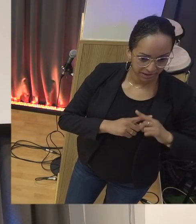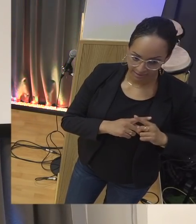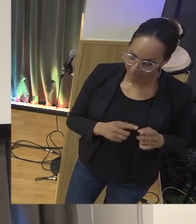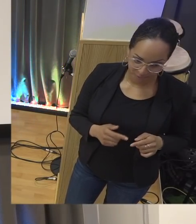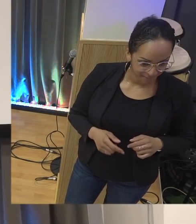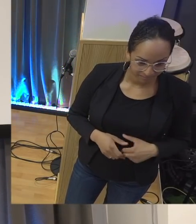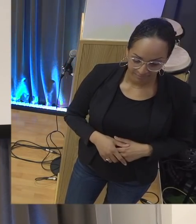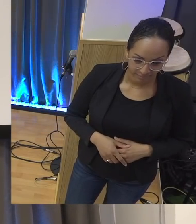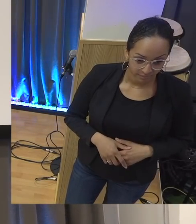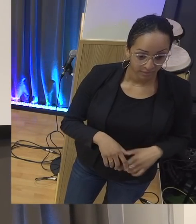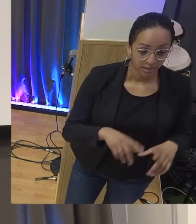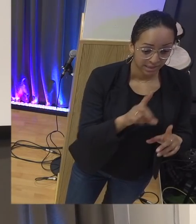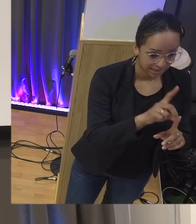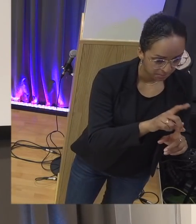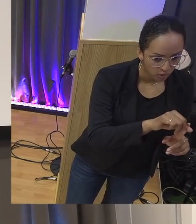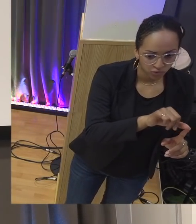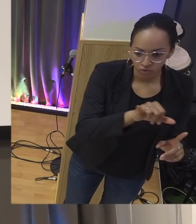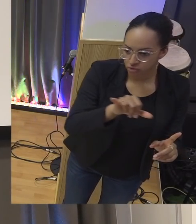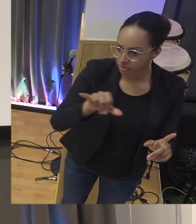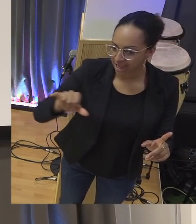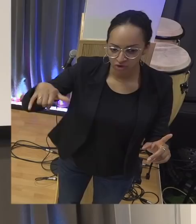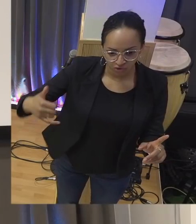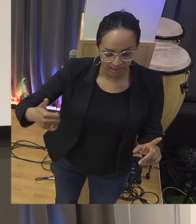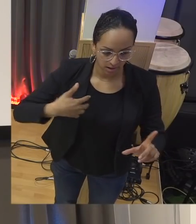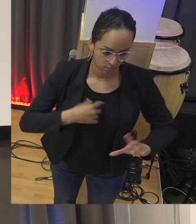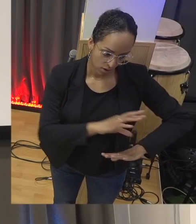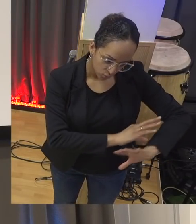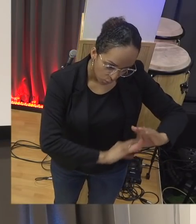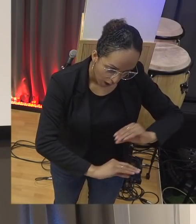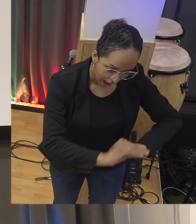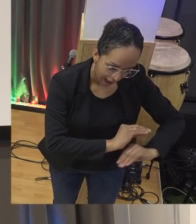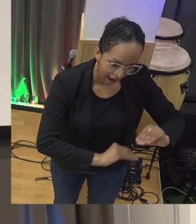jeudi. Je lui fais à manger une bonne choucroute halal.